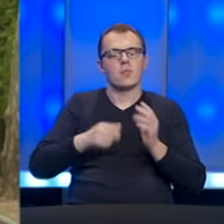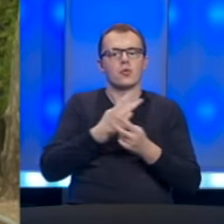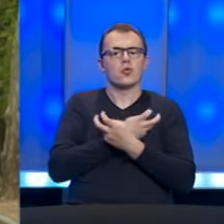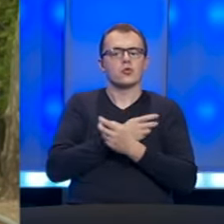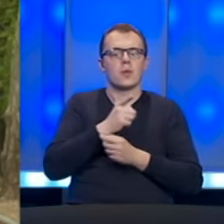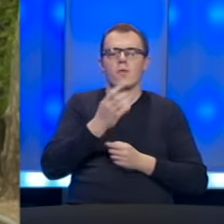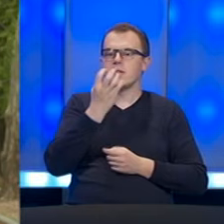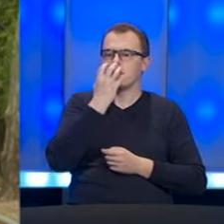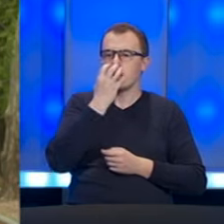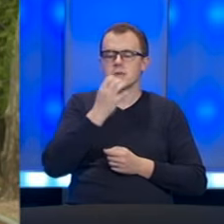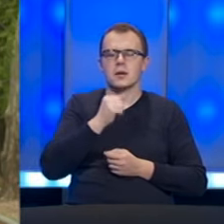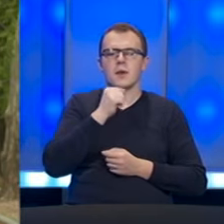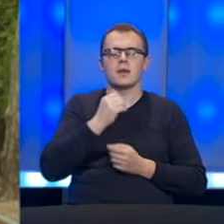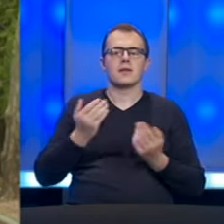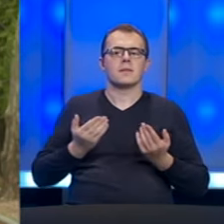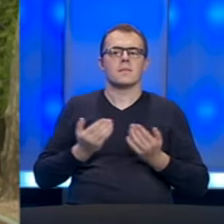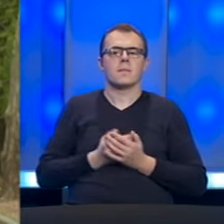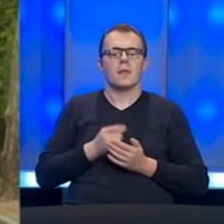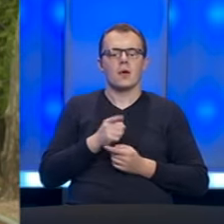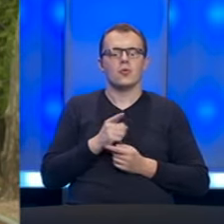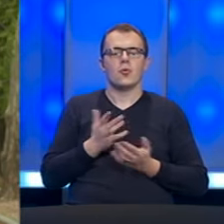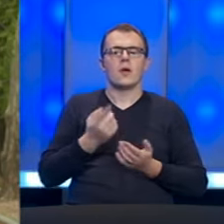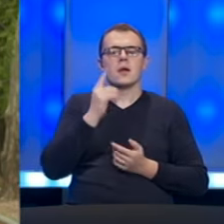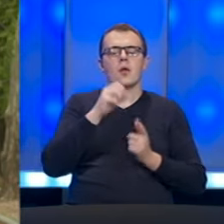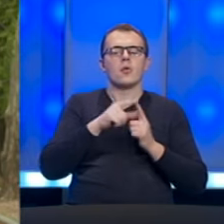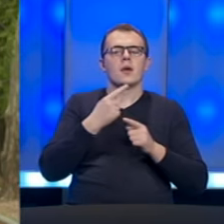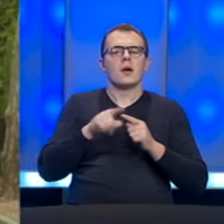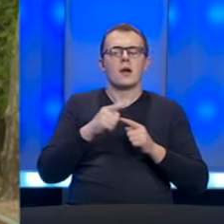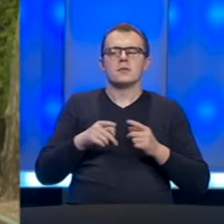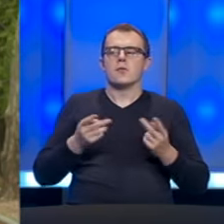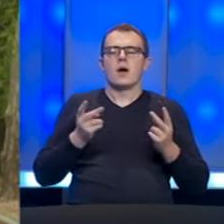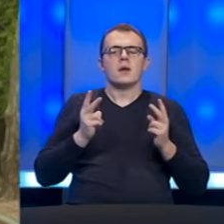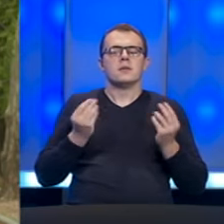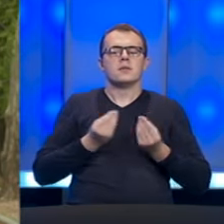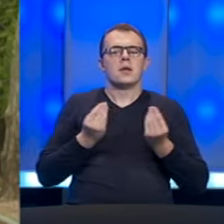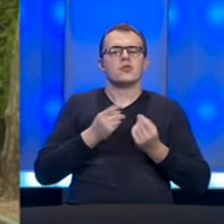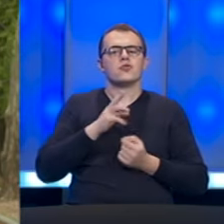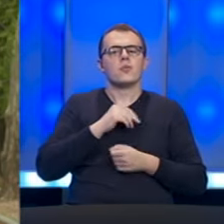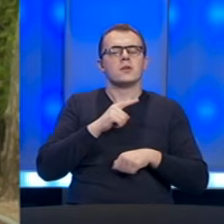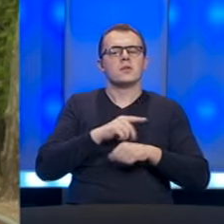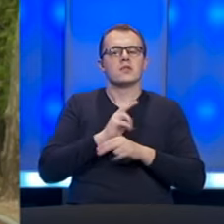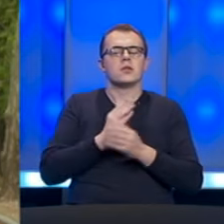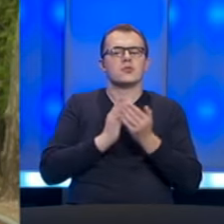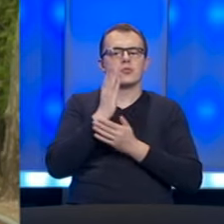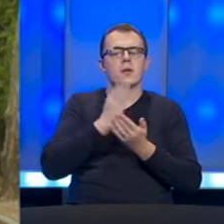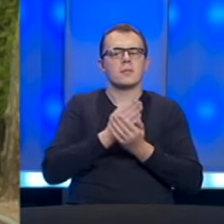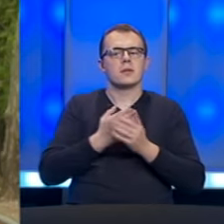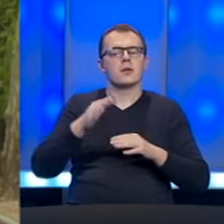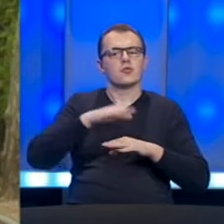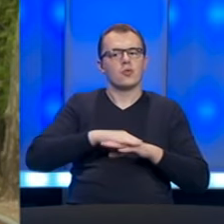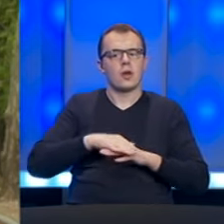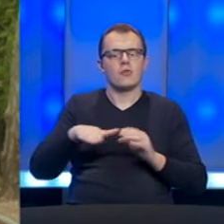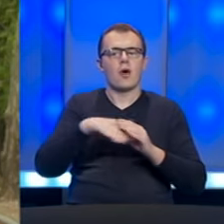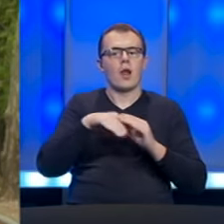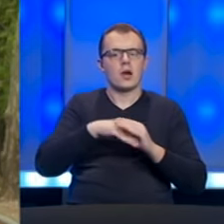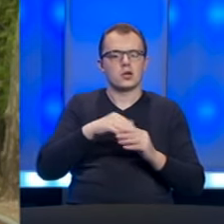ovakvim maskama, i to je jedan od razloga zašto će policijski službenici biti dodatno angažovani